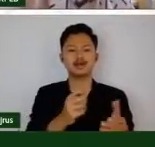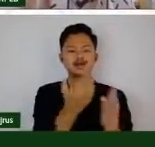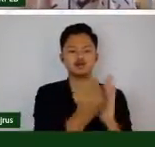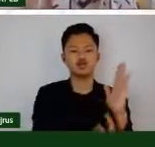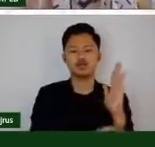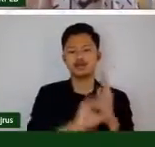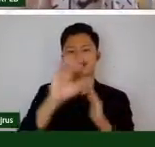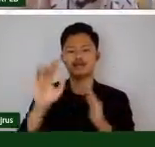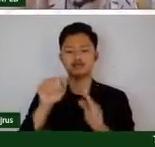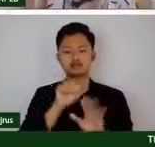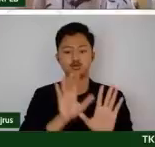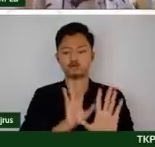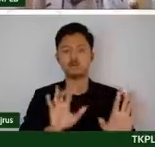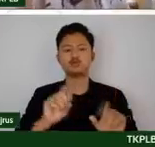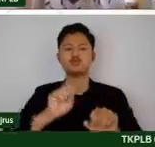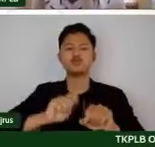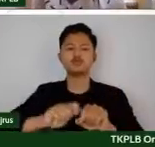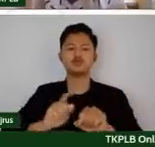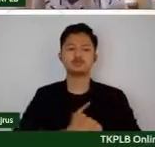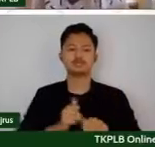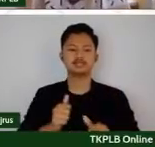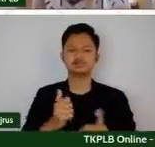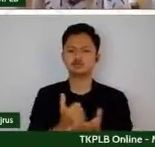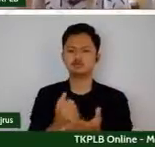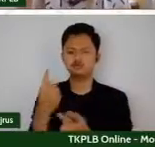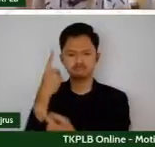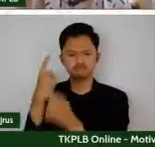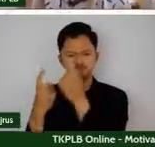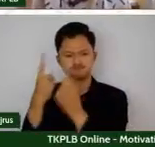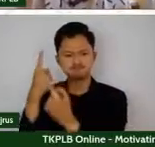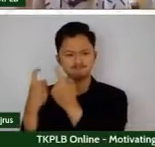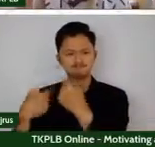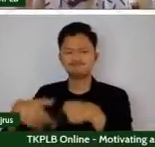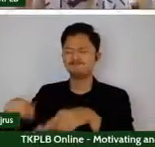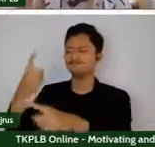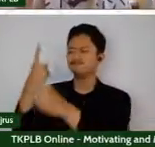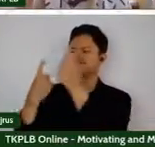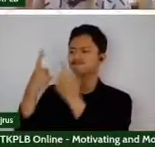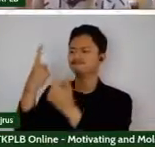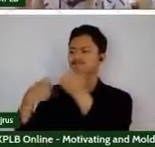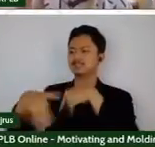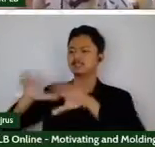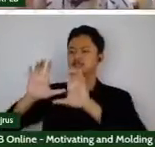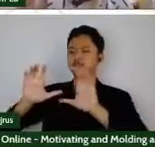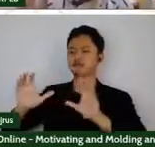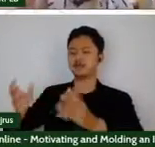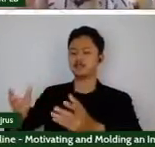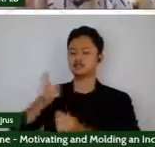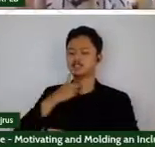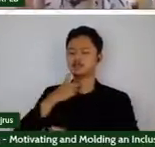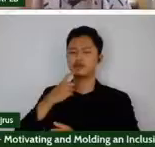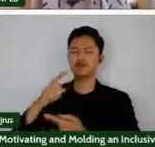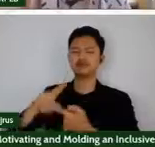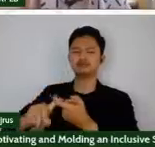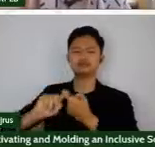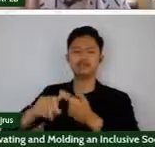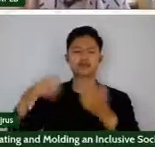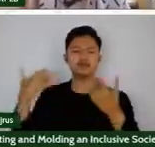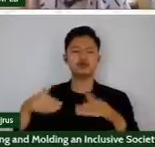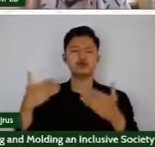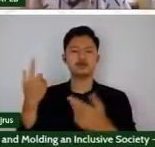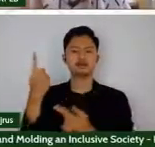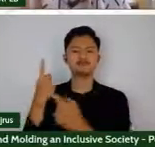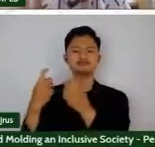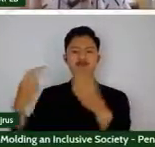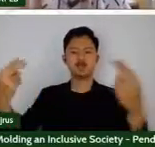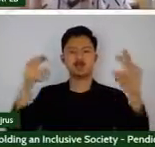Ya, terima kasih. Ini sebenarnya banyak sekali pertanyaan yang masih diajukan oleh sahabat luar biasa yang menonton